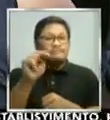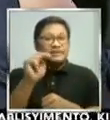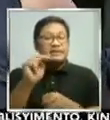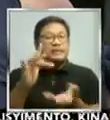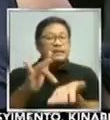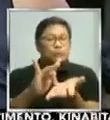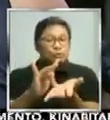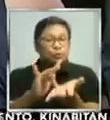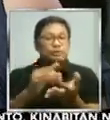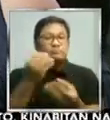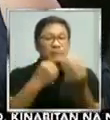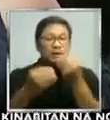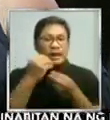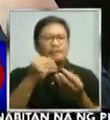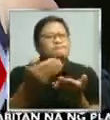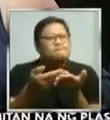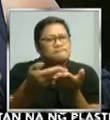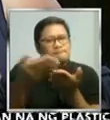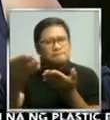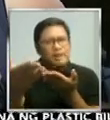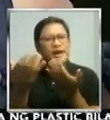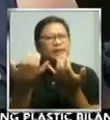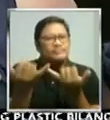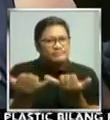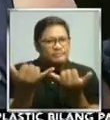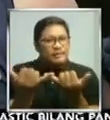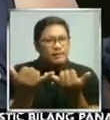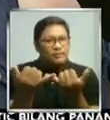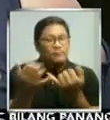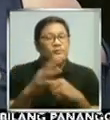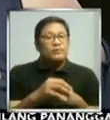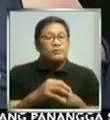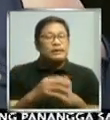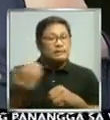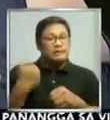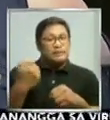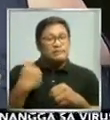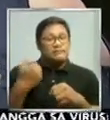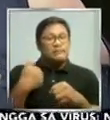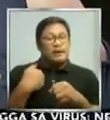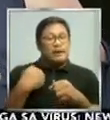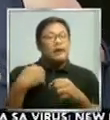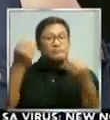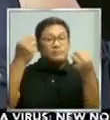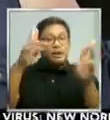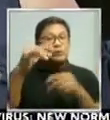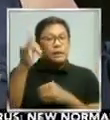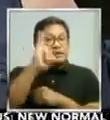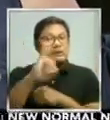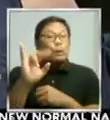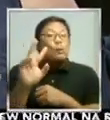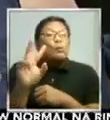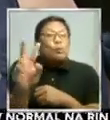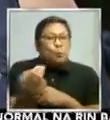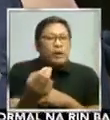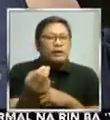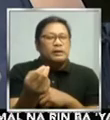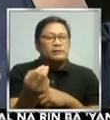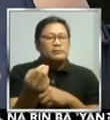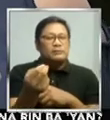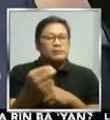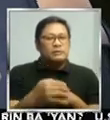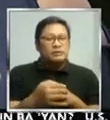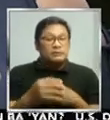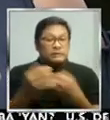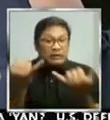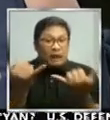pagkain, bumili na po sila ahead of time habang hindi pa po ibinababa ni Mayor kung kailan ngayong araw ng sa linggo